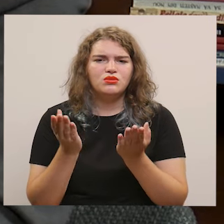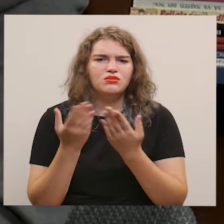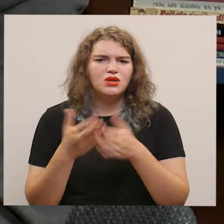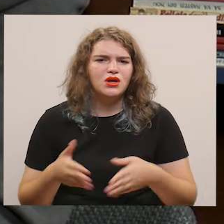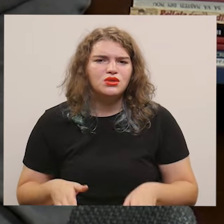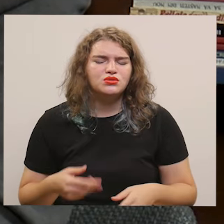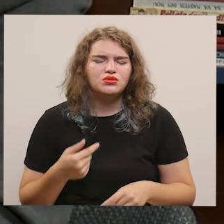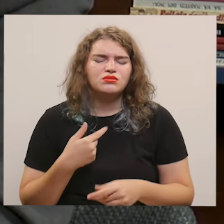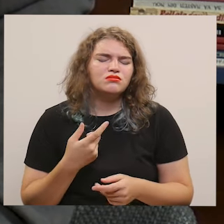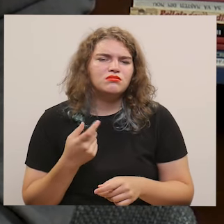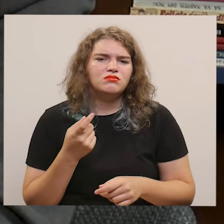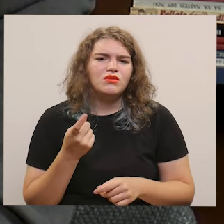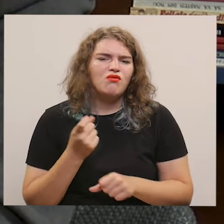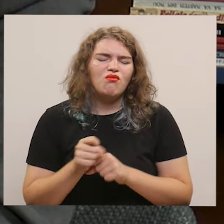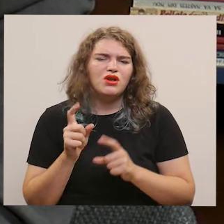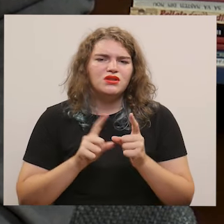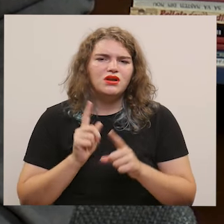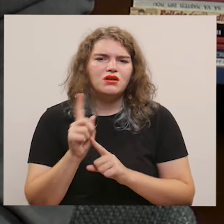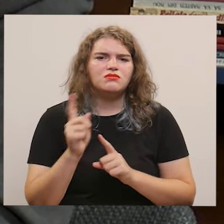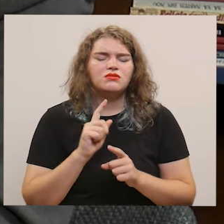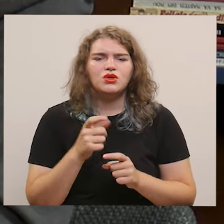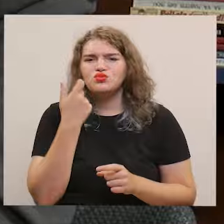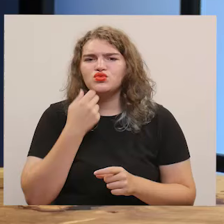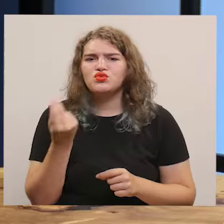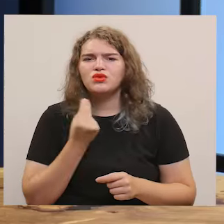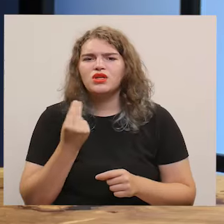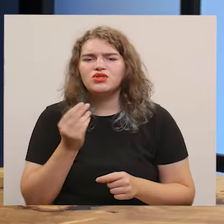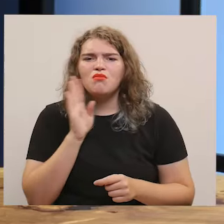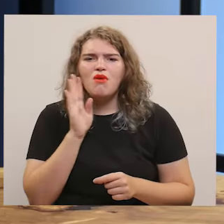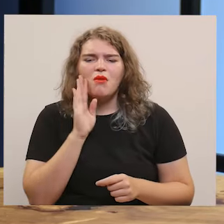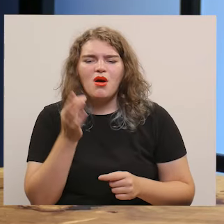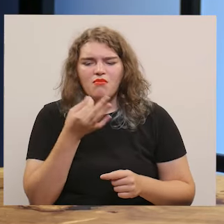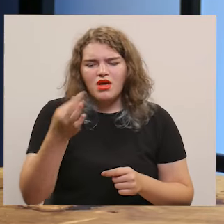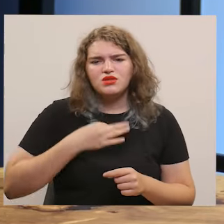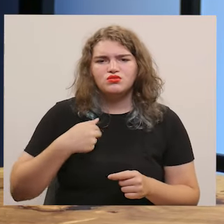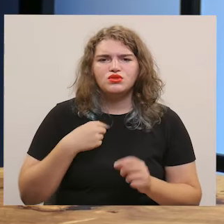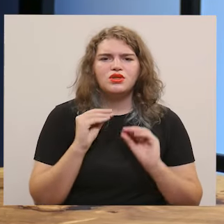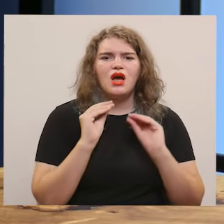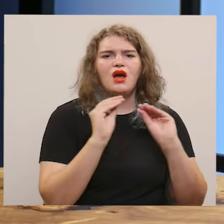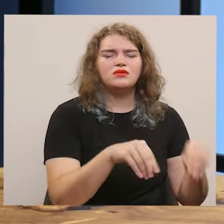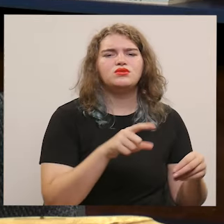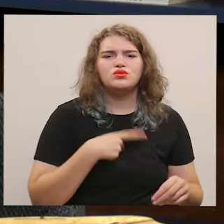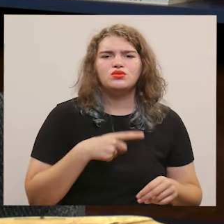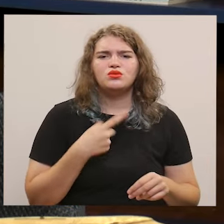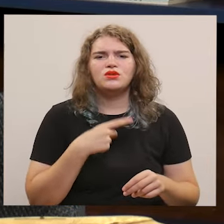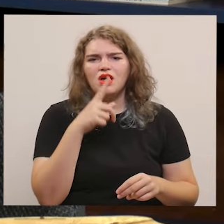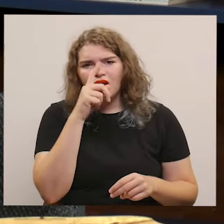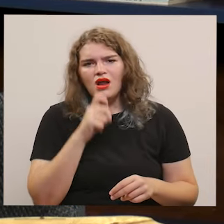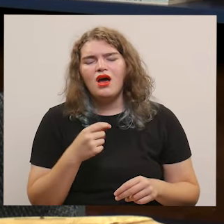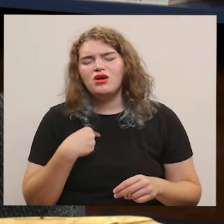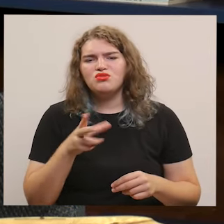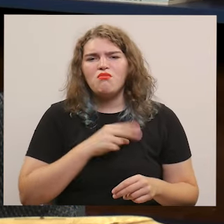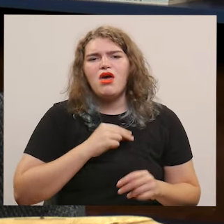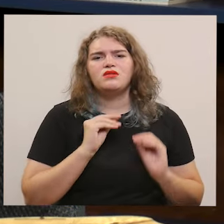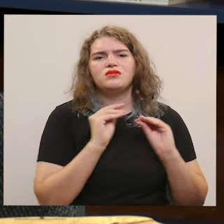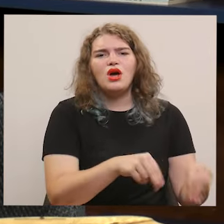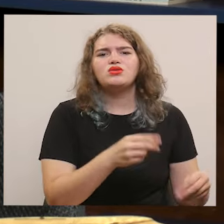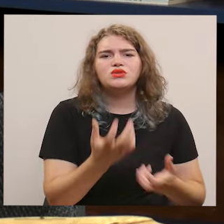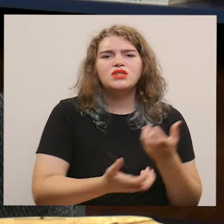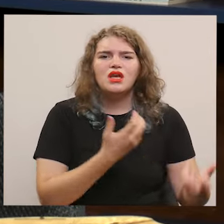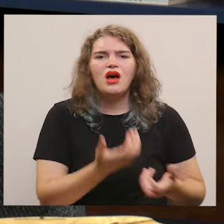Foarte bună întrebare. Nu știu să răspund. Nu știu de ce avea. Mi se părea că ești da, și că sunt, meriți da, asta. Da. Așa era părerea